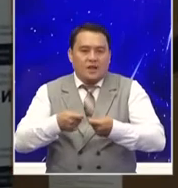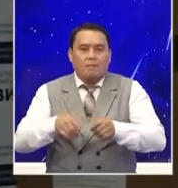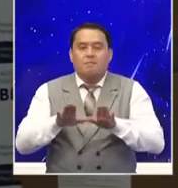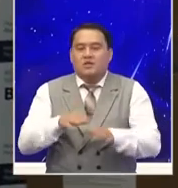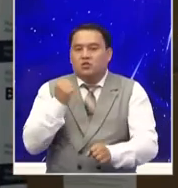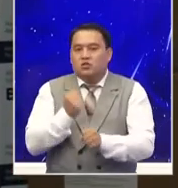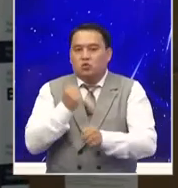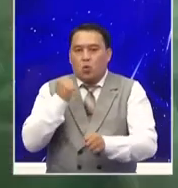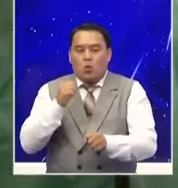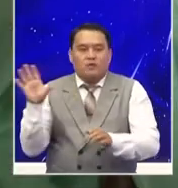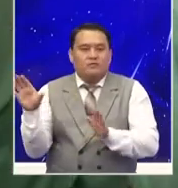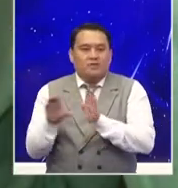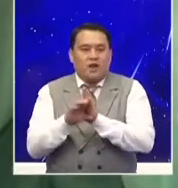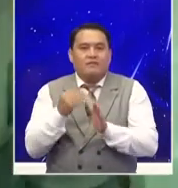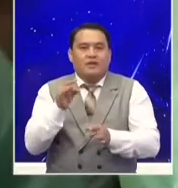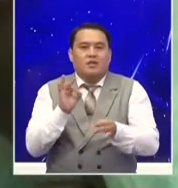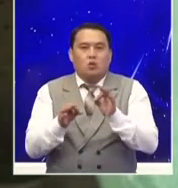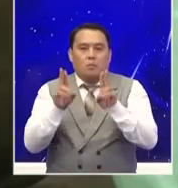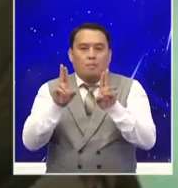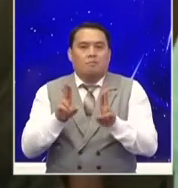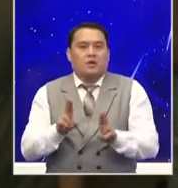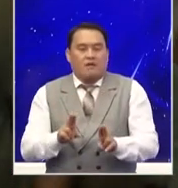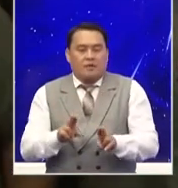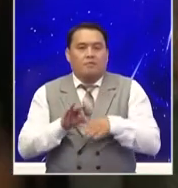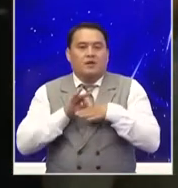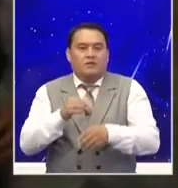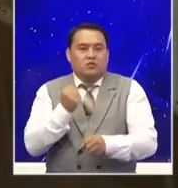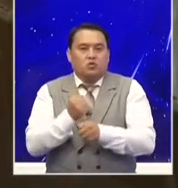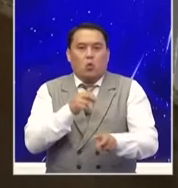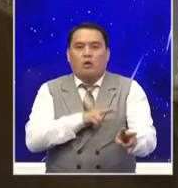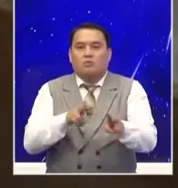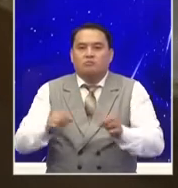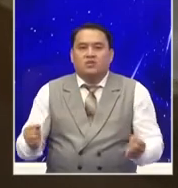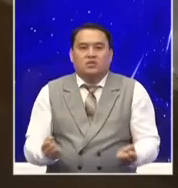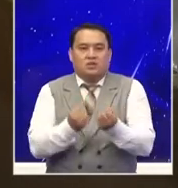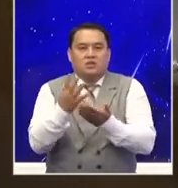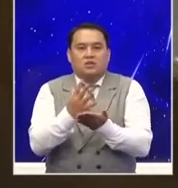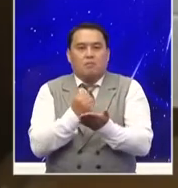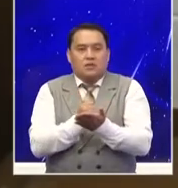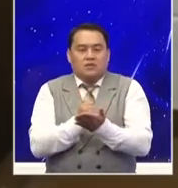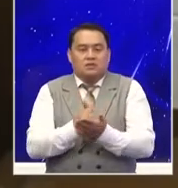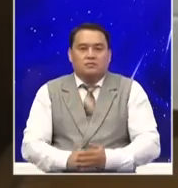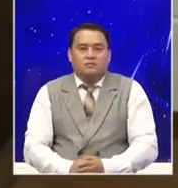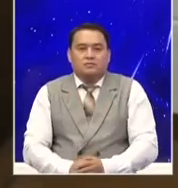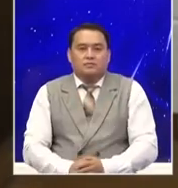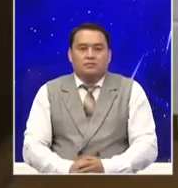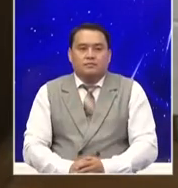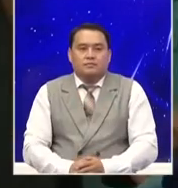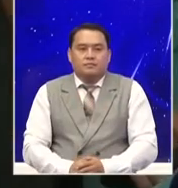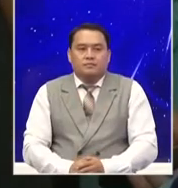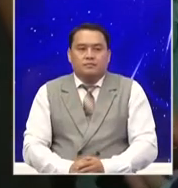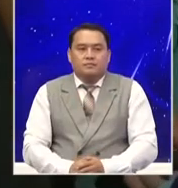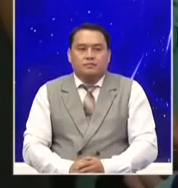помимо строгого соблюдения всех санитарных норм и правил, в больнице ведется строгий контроль за поддержанием запасов лекарственных средств.